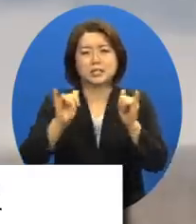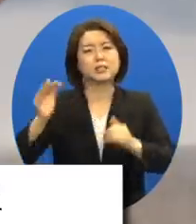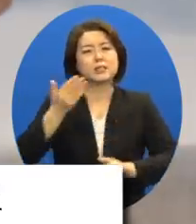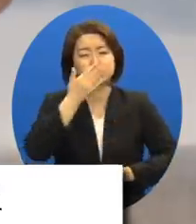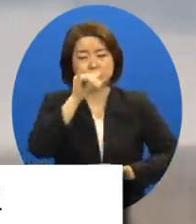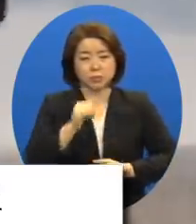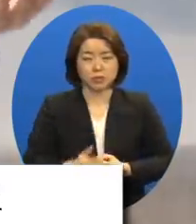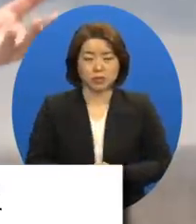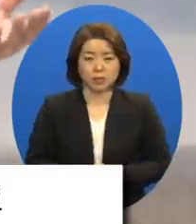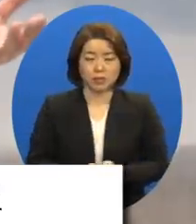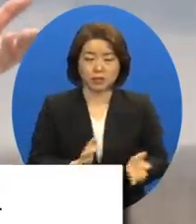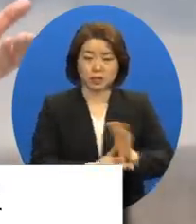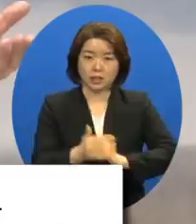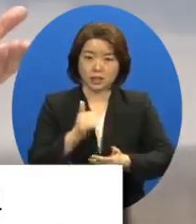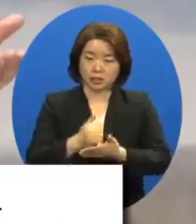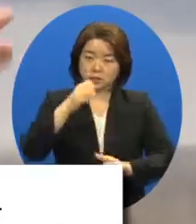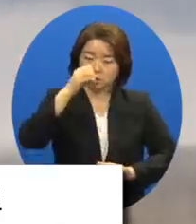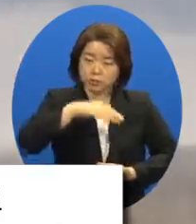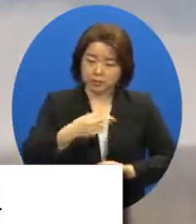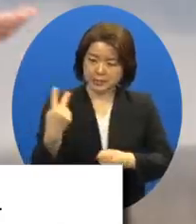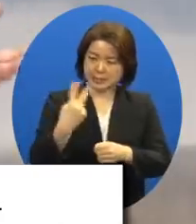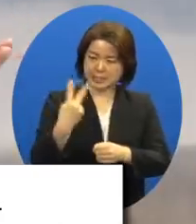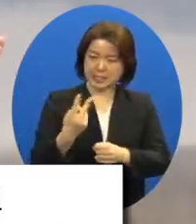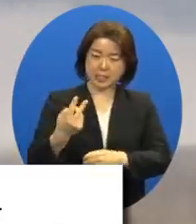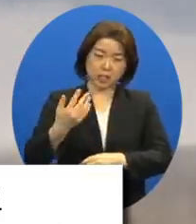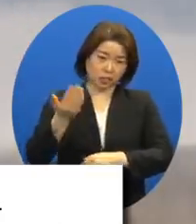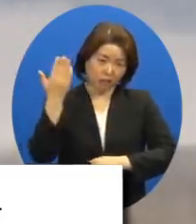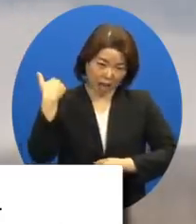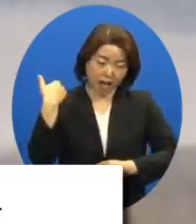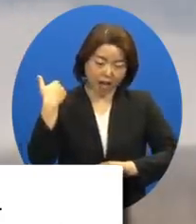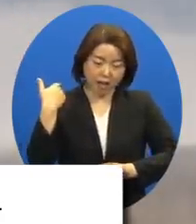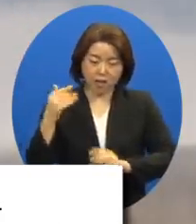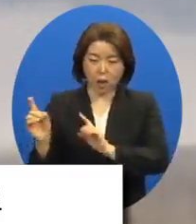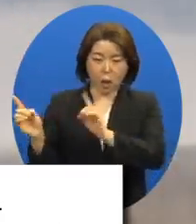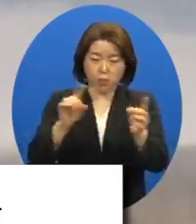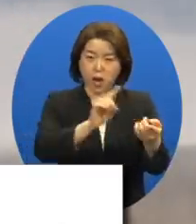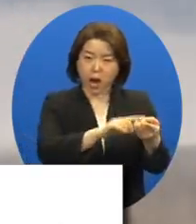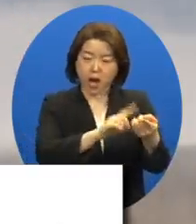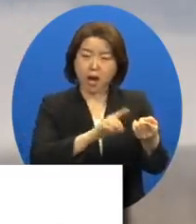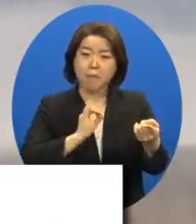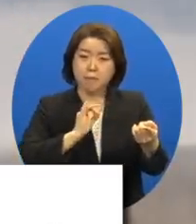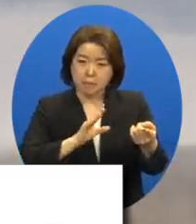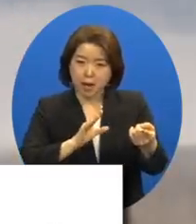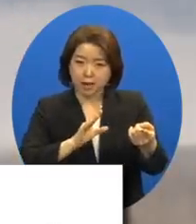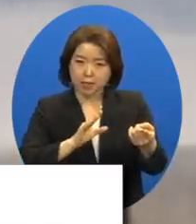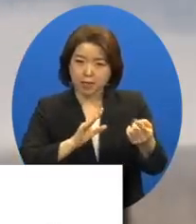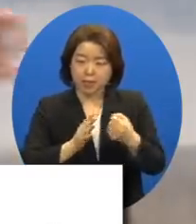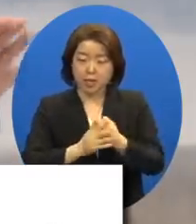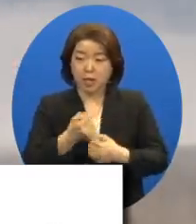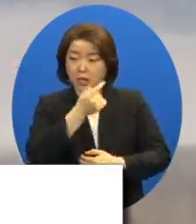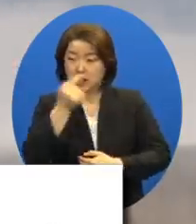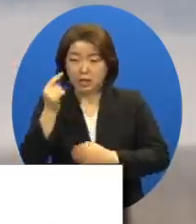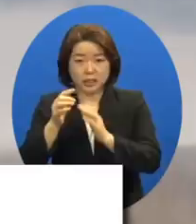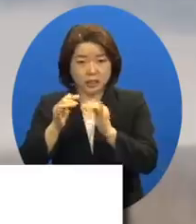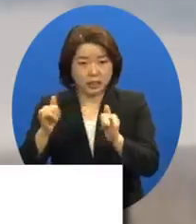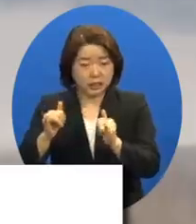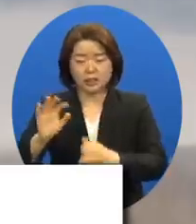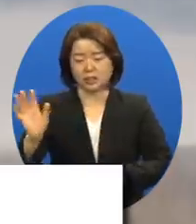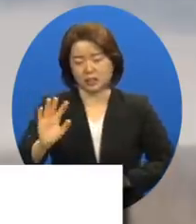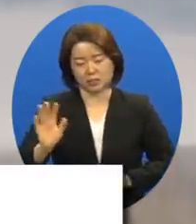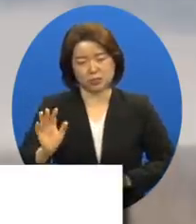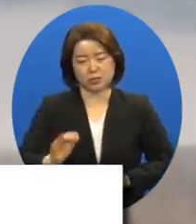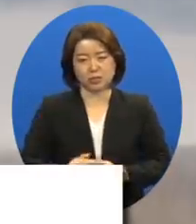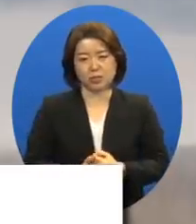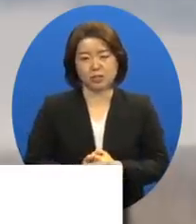예수님은 그저 2000년 전에 부활하셨다는 것만으로 부활의 증인 이라고 할 수 없습니다